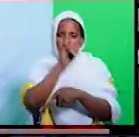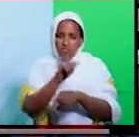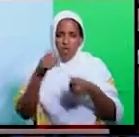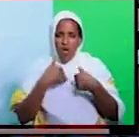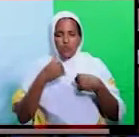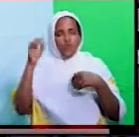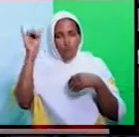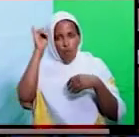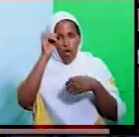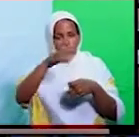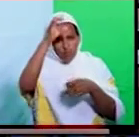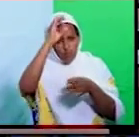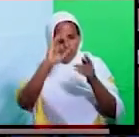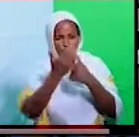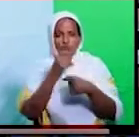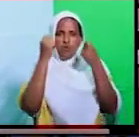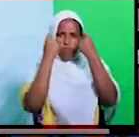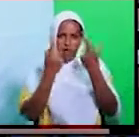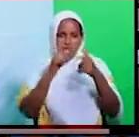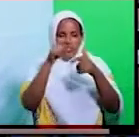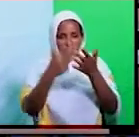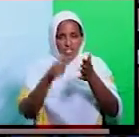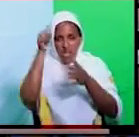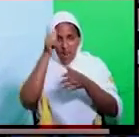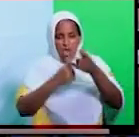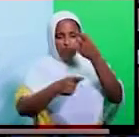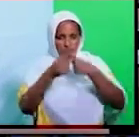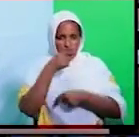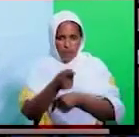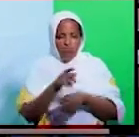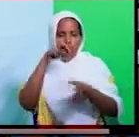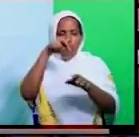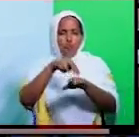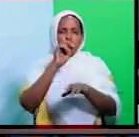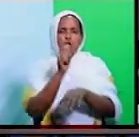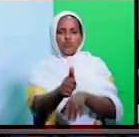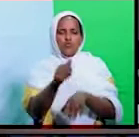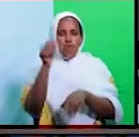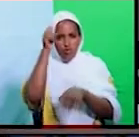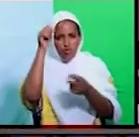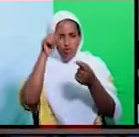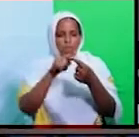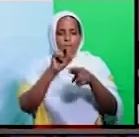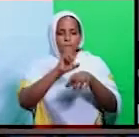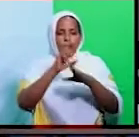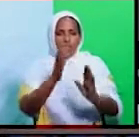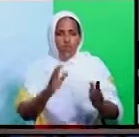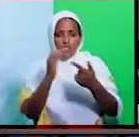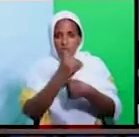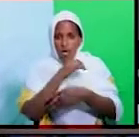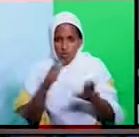ቃል ህይወት ይሆንልናል። ሌላው ትህትና ነው የሚያስፈልገው። ወደ እግዚአብሔር ስንቀርብ፣ ወደ ቃሉ